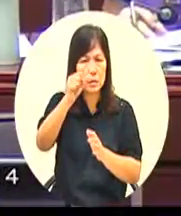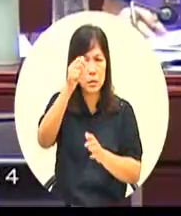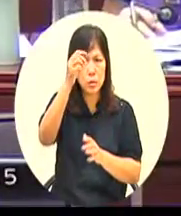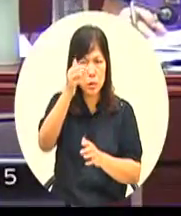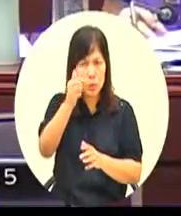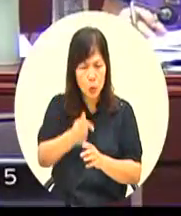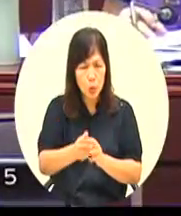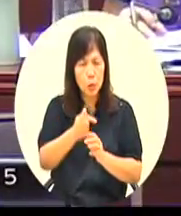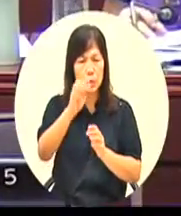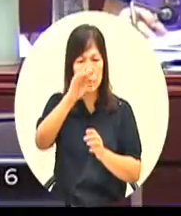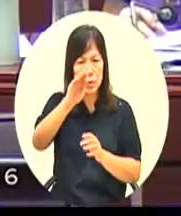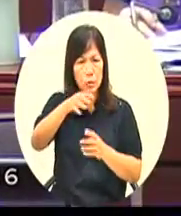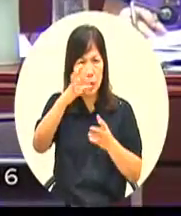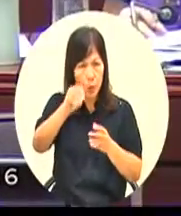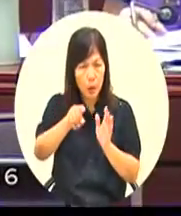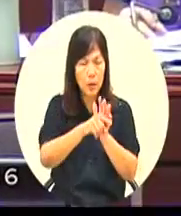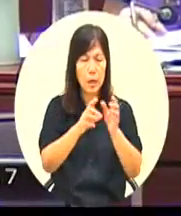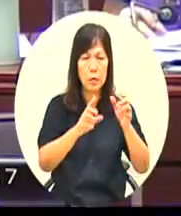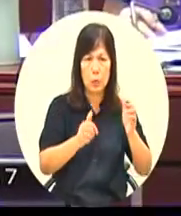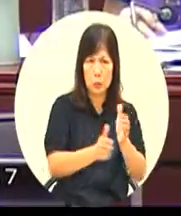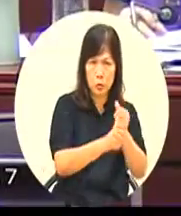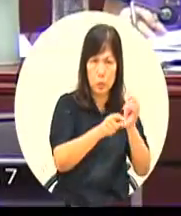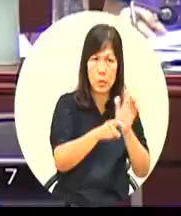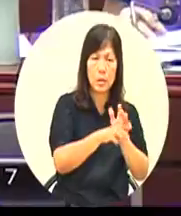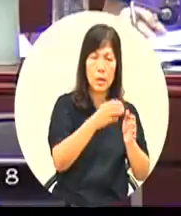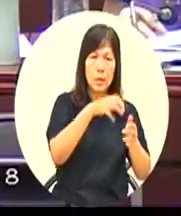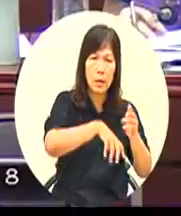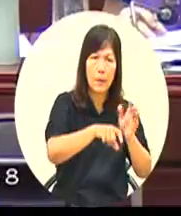35亿9000万，但是署里头的规划只有